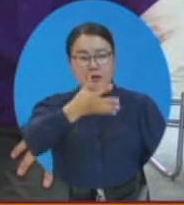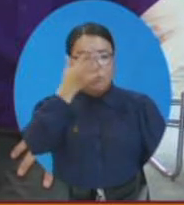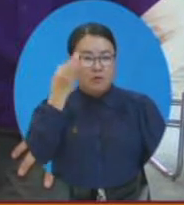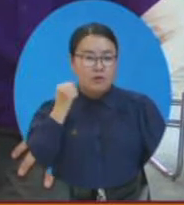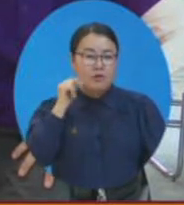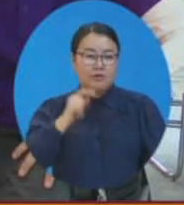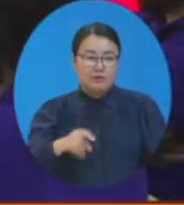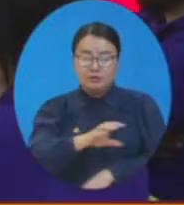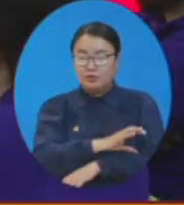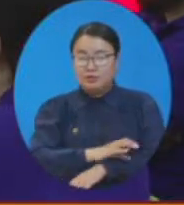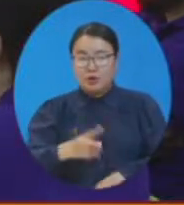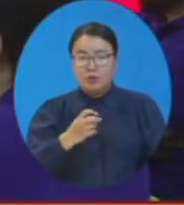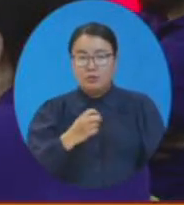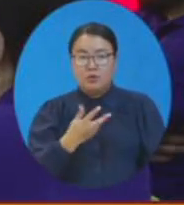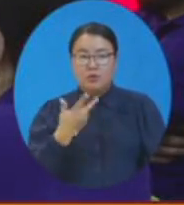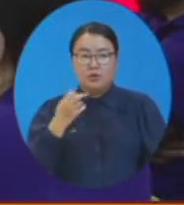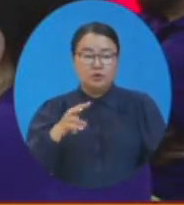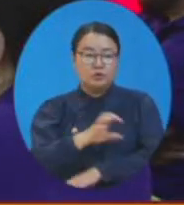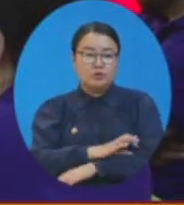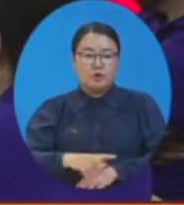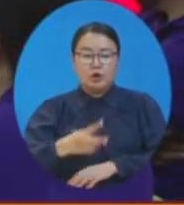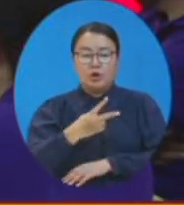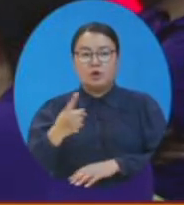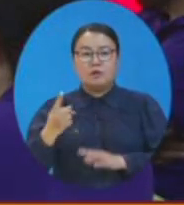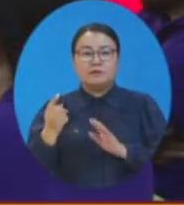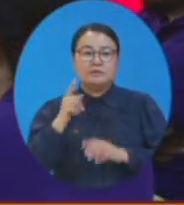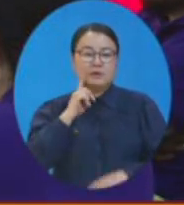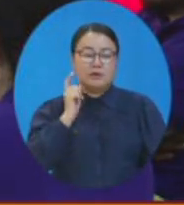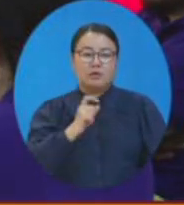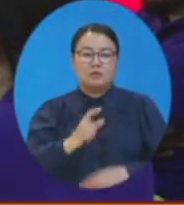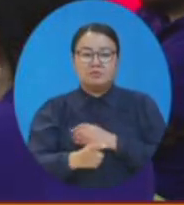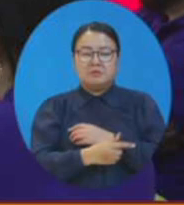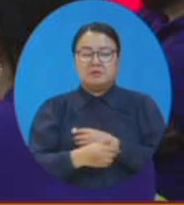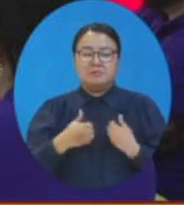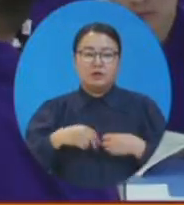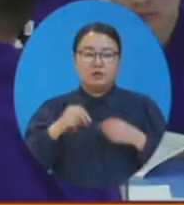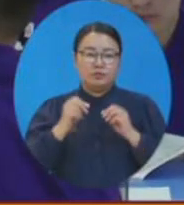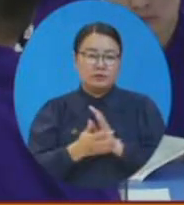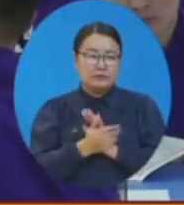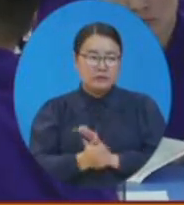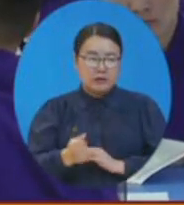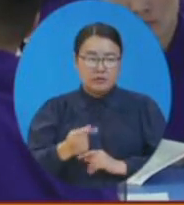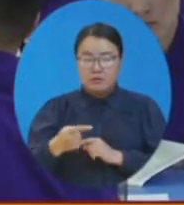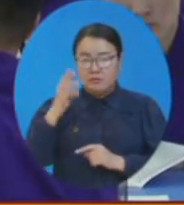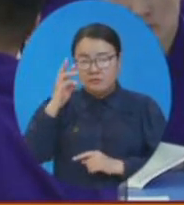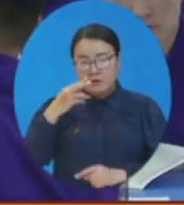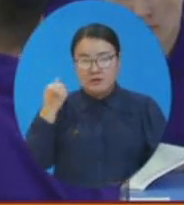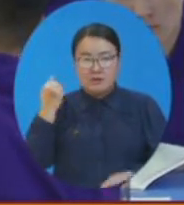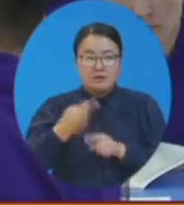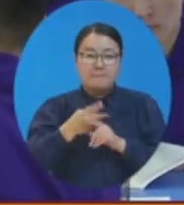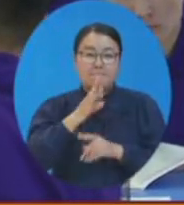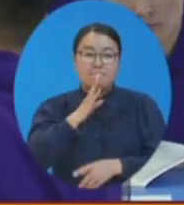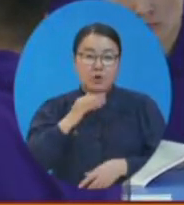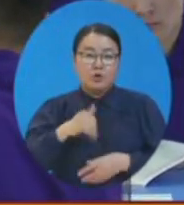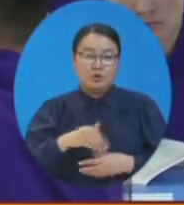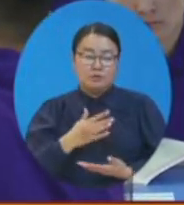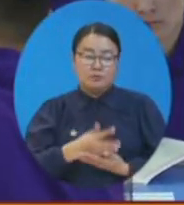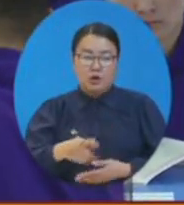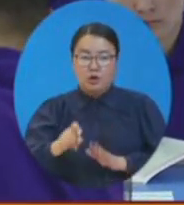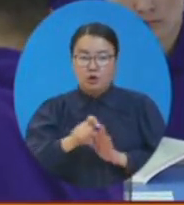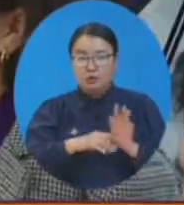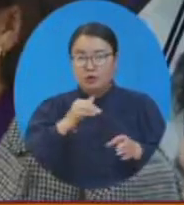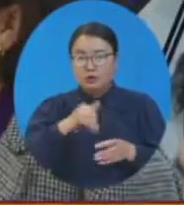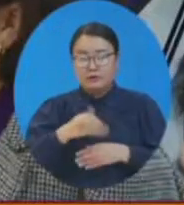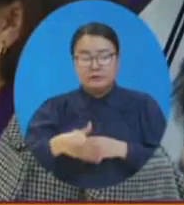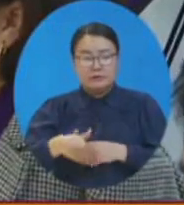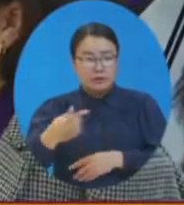оф тренер 2023 сургалтын 21 залуус мэрэгжлийн сургагч багш болж ур чадвар мэдлэгээ дэвшлүүлэхээр хамрагдж байна. Тусгай хэлбэрт хамрагдсан залуус